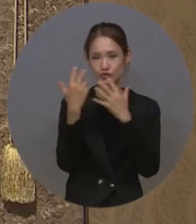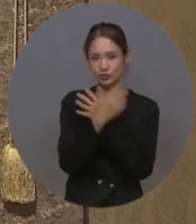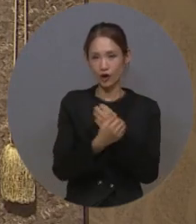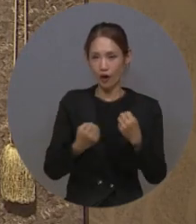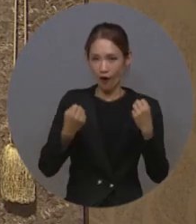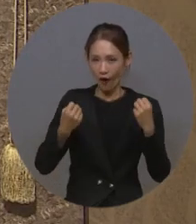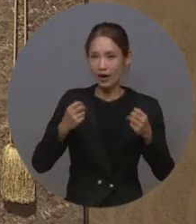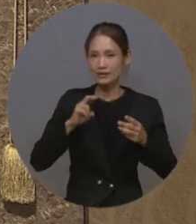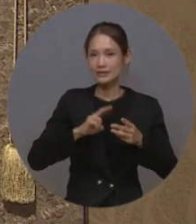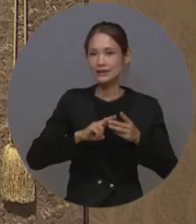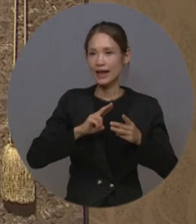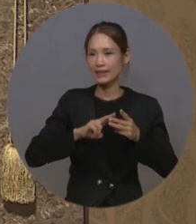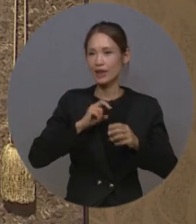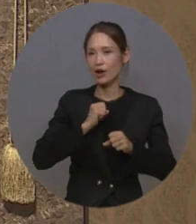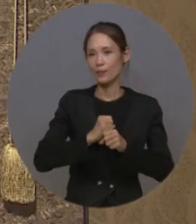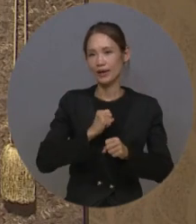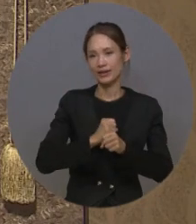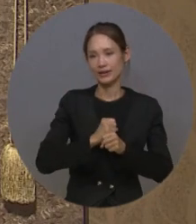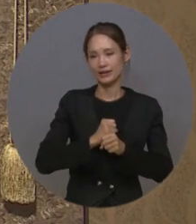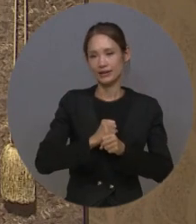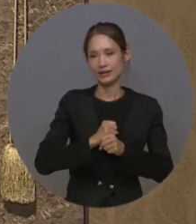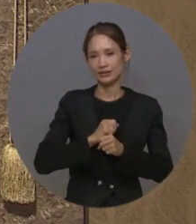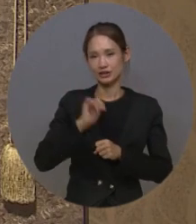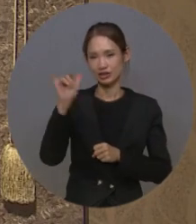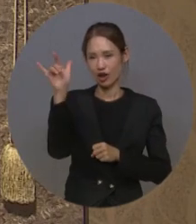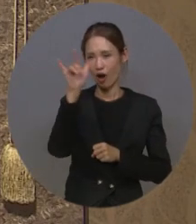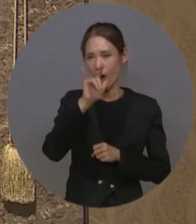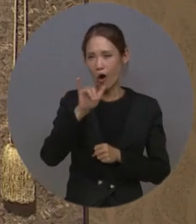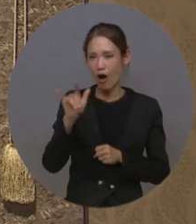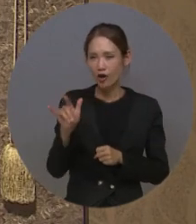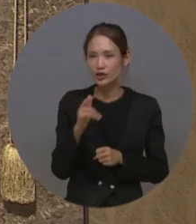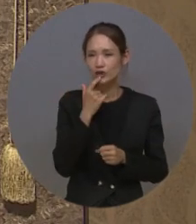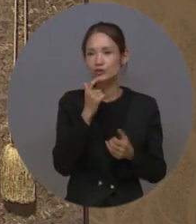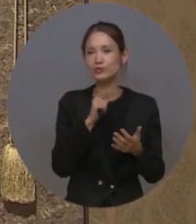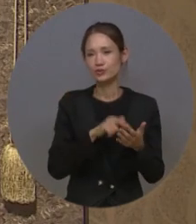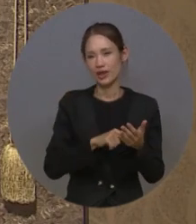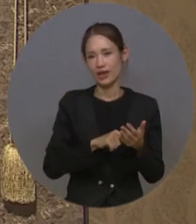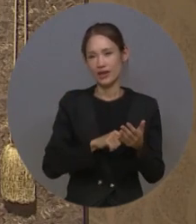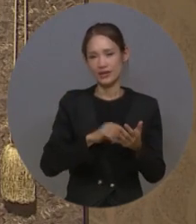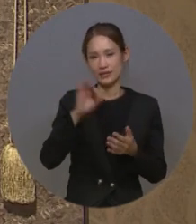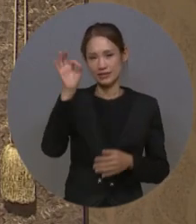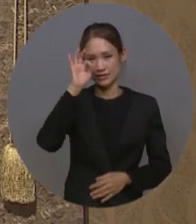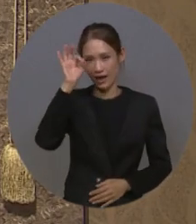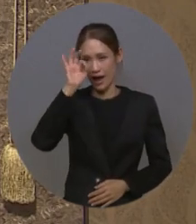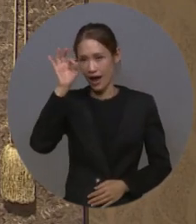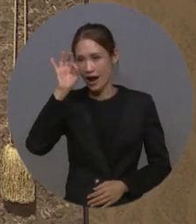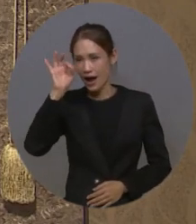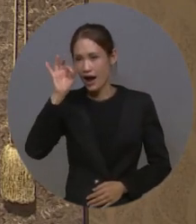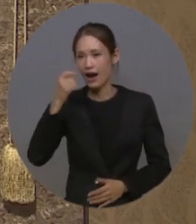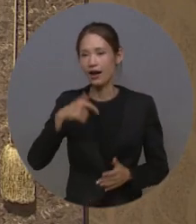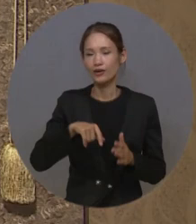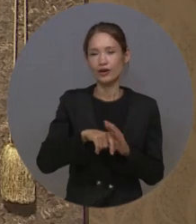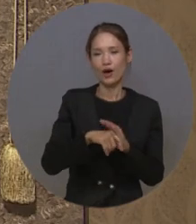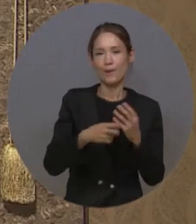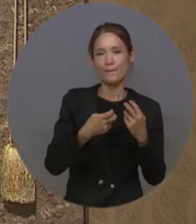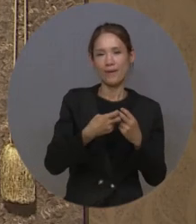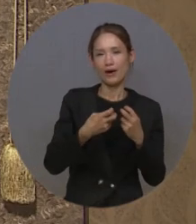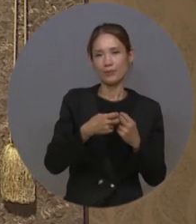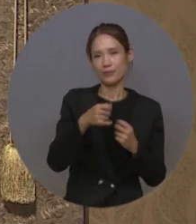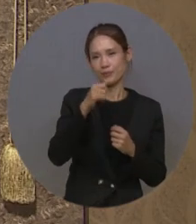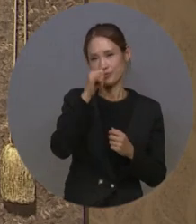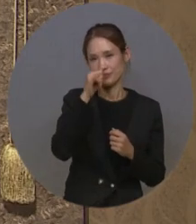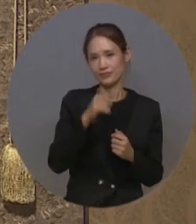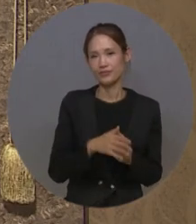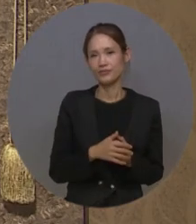만들어서 전국에 좀 더 쉽게 찾을 수 있도록 하는 이제 사업 방향을 갖고 있는데요.